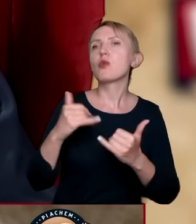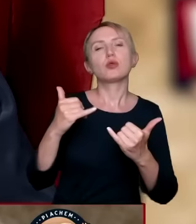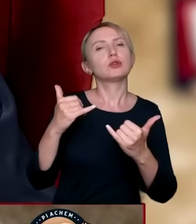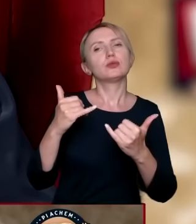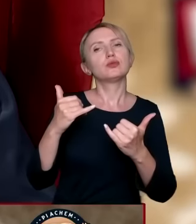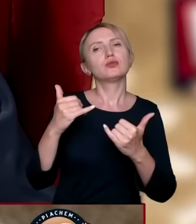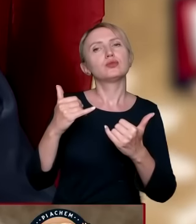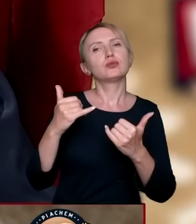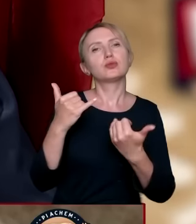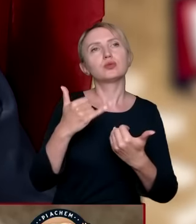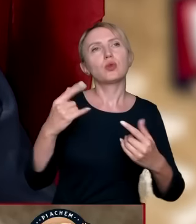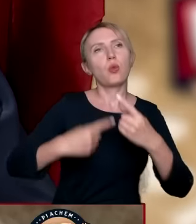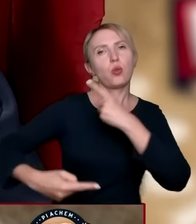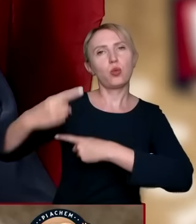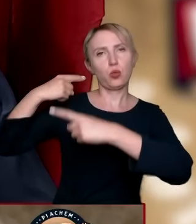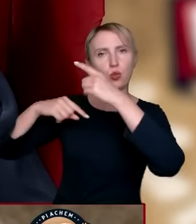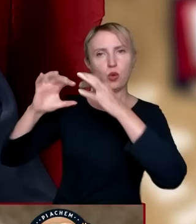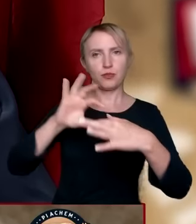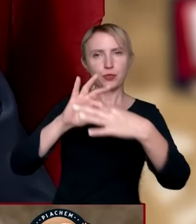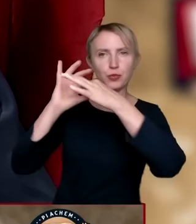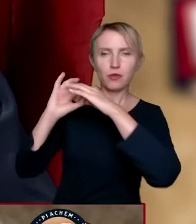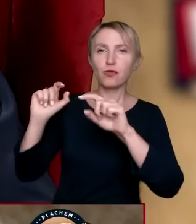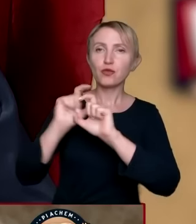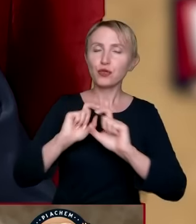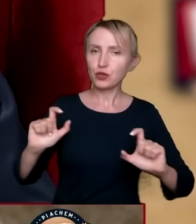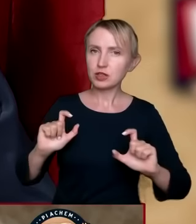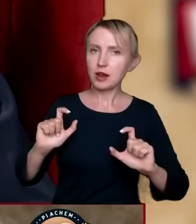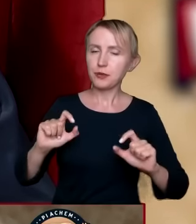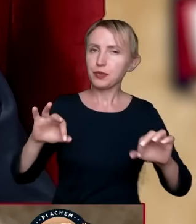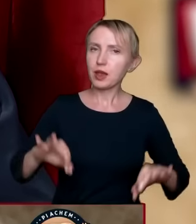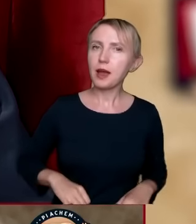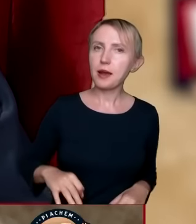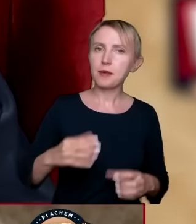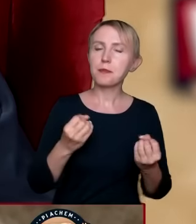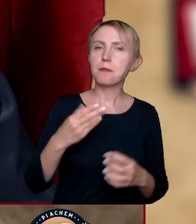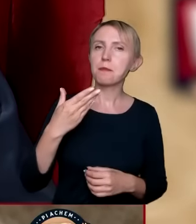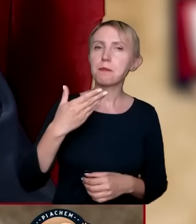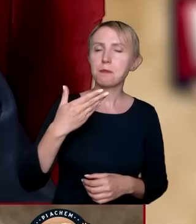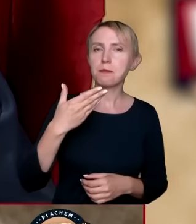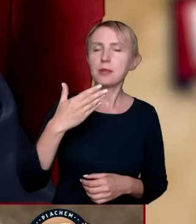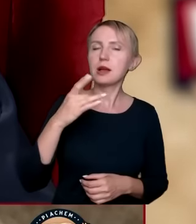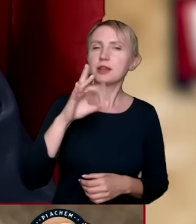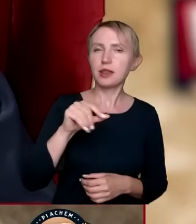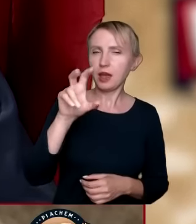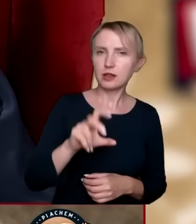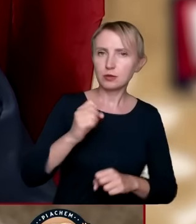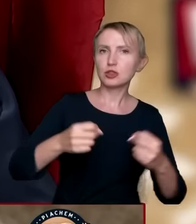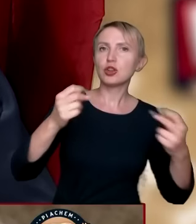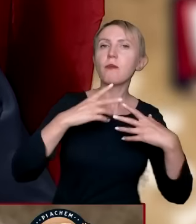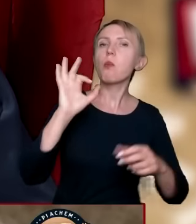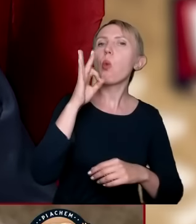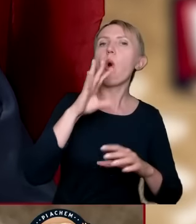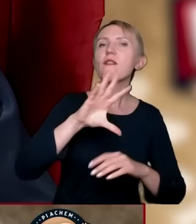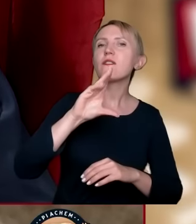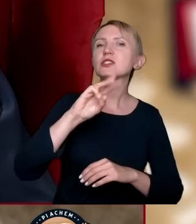długi, długi rodowód, bo w czasach kiedy pan mecenas Roman Giertych był szefem młodzieży wszechpolskiej,